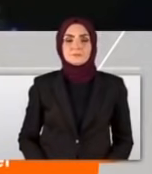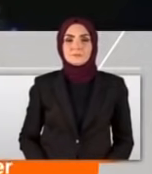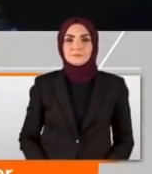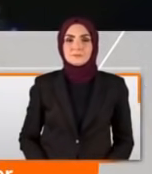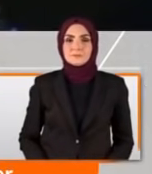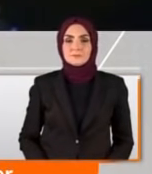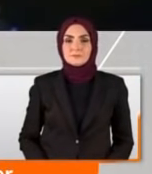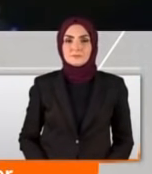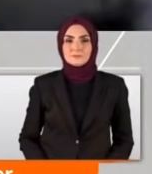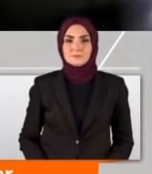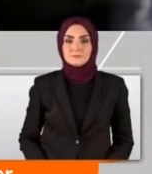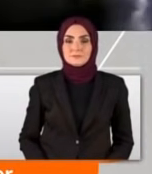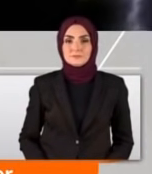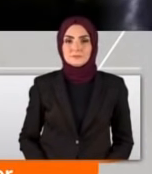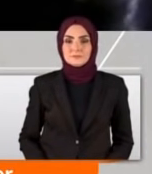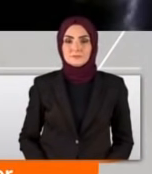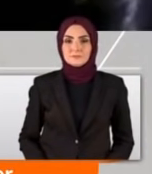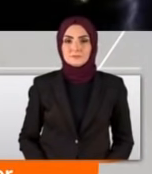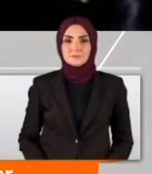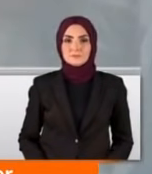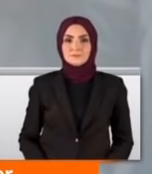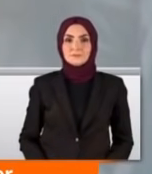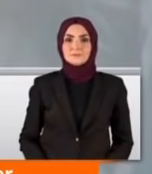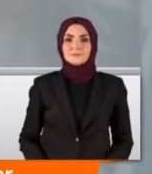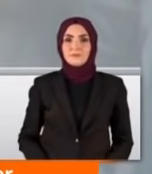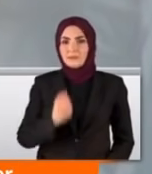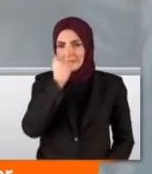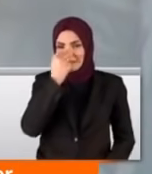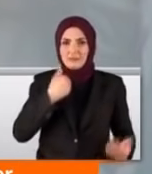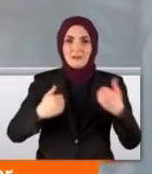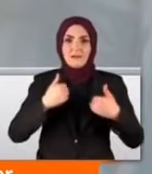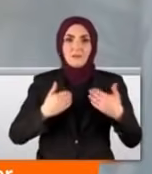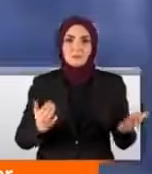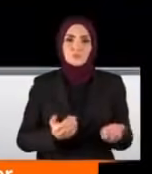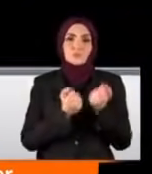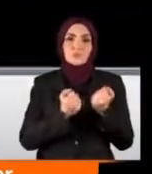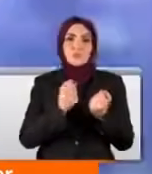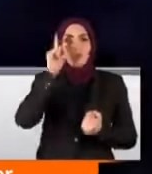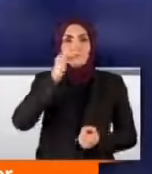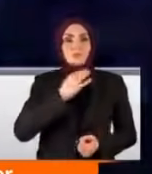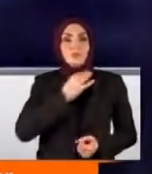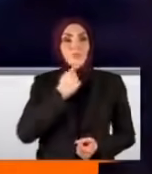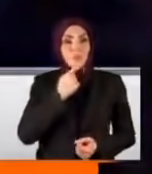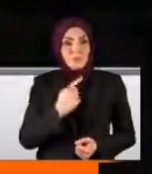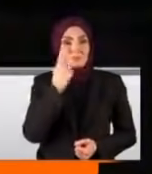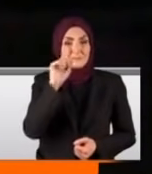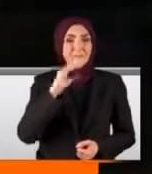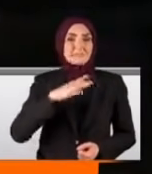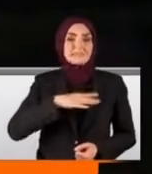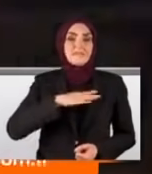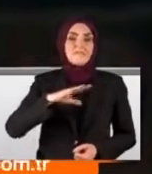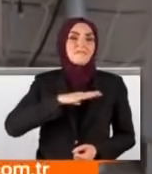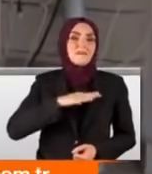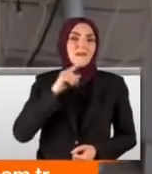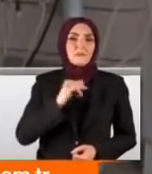kadar tamamen yara içinde. Nasibimize bu varmış. Yaralı kurtulduğuna şükreden genç çobanın tek isteği var. Felaketin